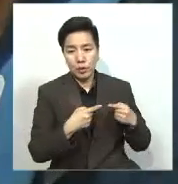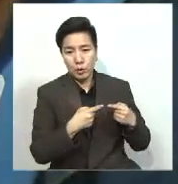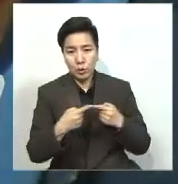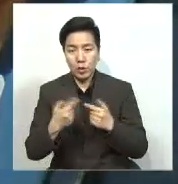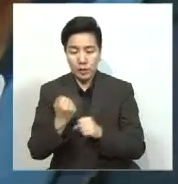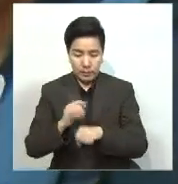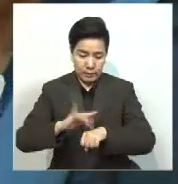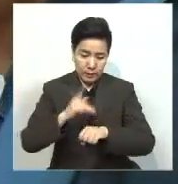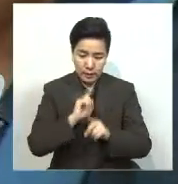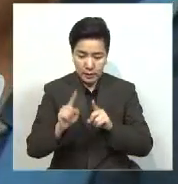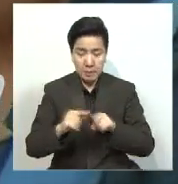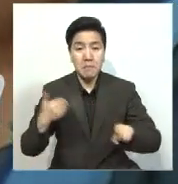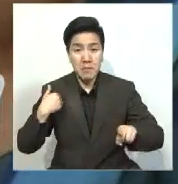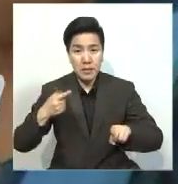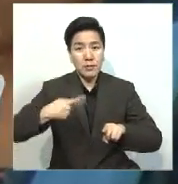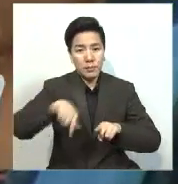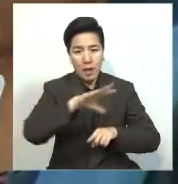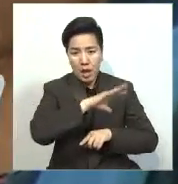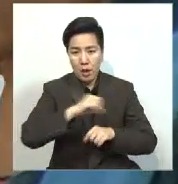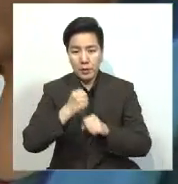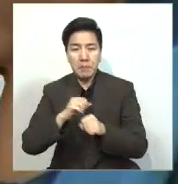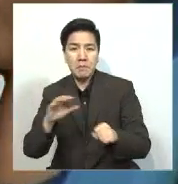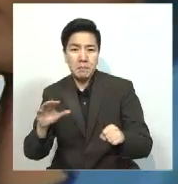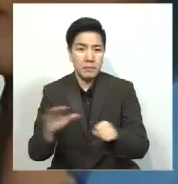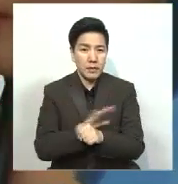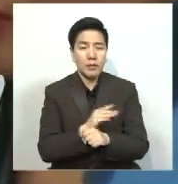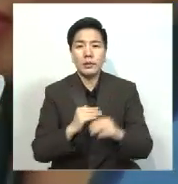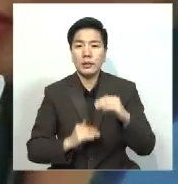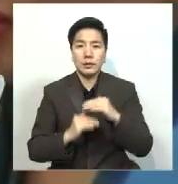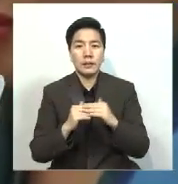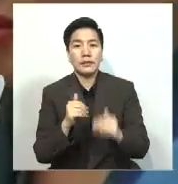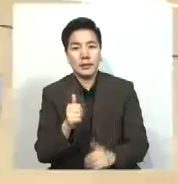ใช้ทรัพยากรที่มีอยู่ในพื้นที่ได้เกิดศักยภาพอย่างสูงสุดด้วยค่ะ